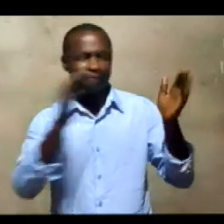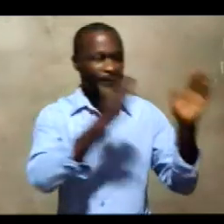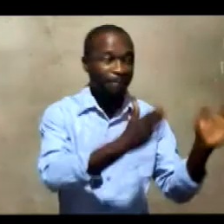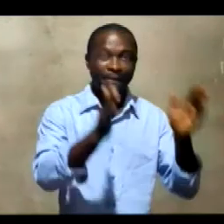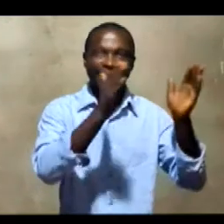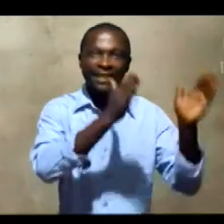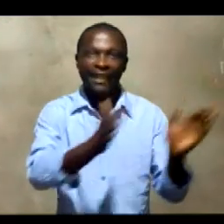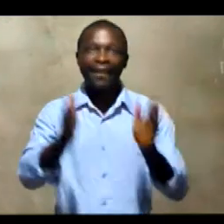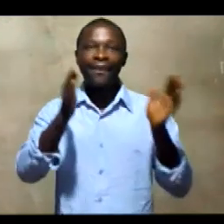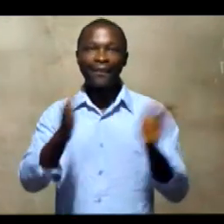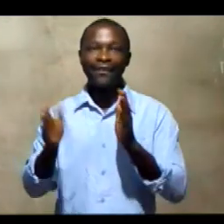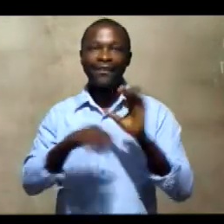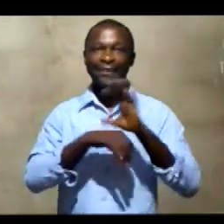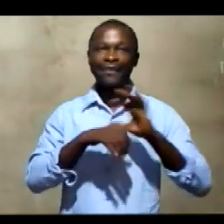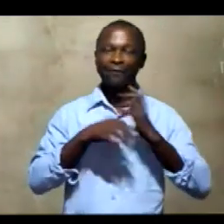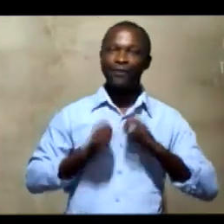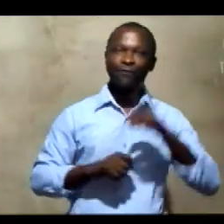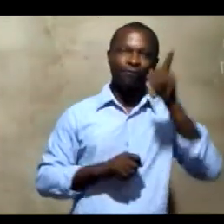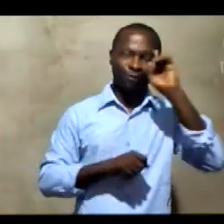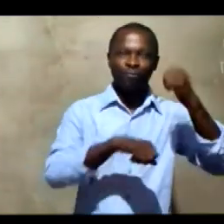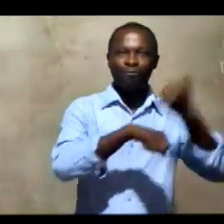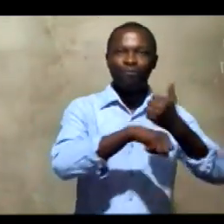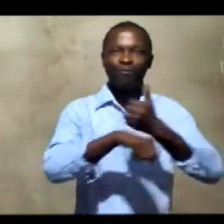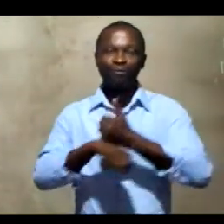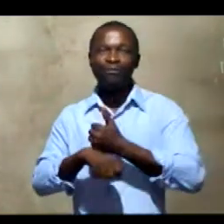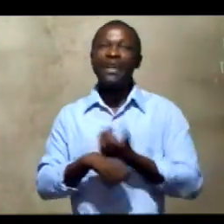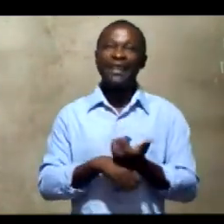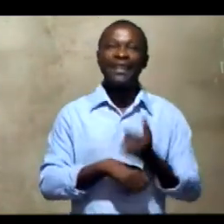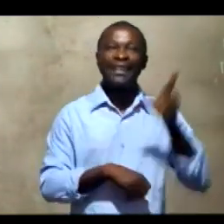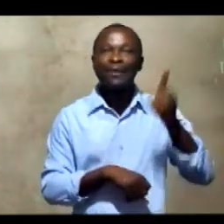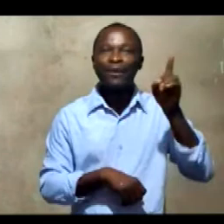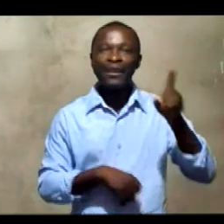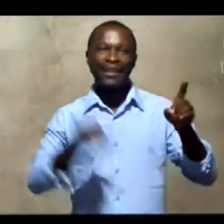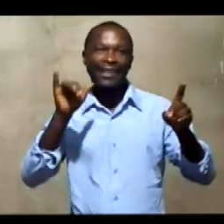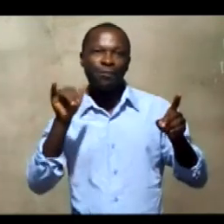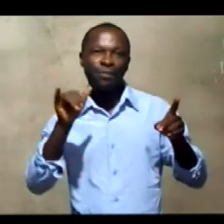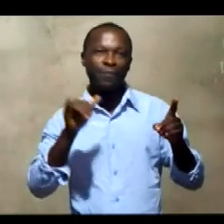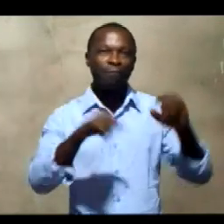compétitions majeures qui se joueront en partie à Douala, capitale économique du Cameroun.